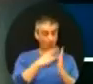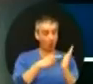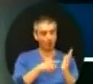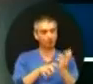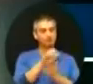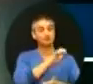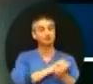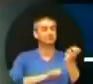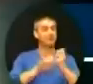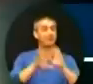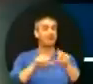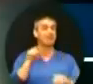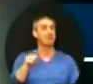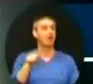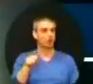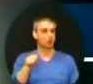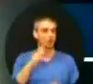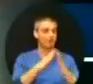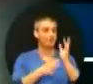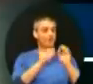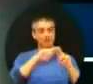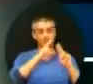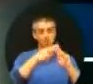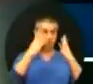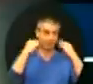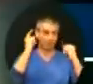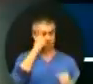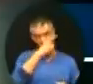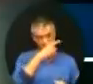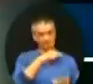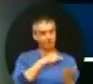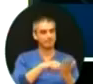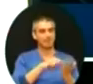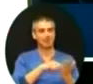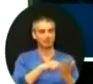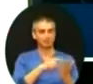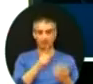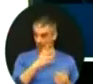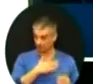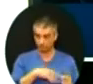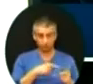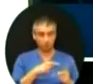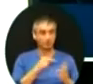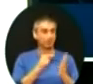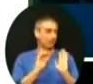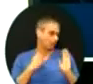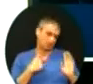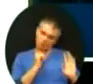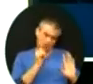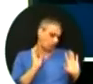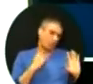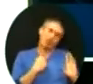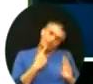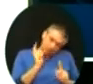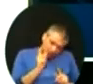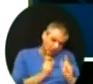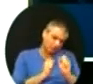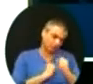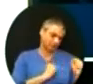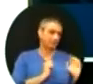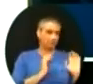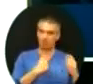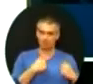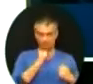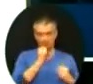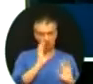הזה יסבך את ההתנחלויות בבית הדין הבינלאומי בהאג. לכן מי ש... זה מה שאתה רוצה, באמת? לכן החוק הזה, לא, לא אני, אמרתי יש אנשי שמאל,